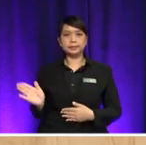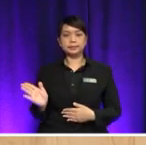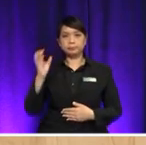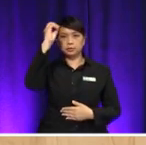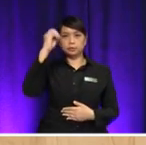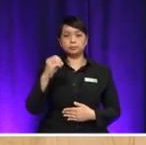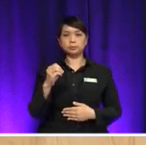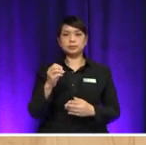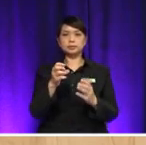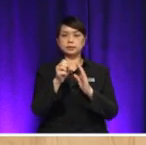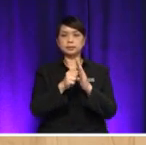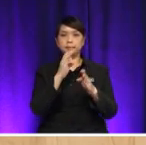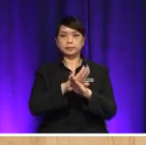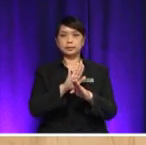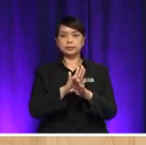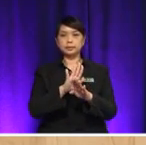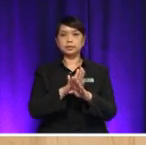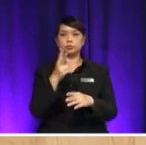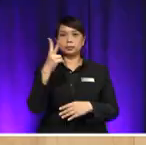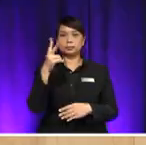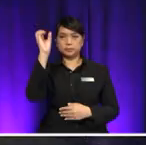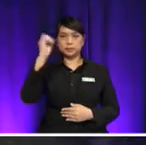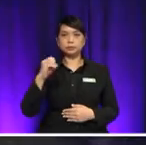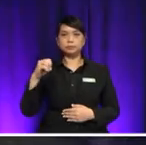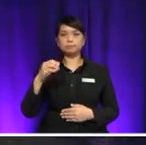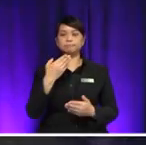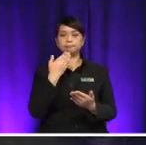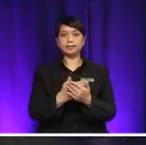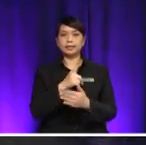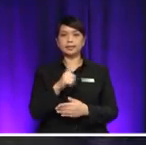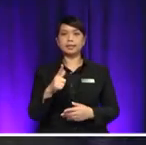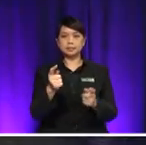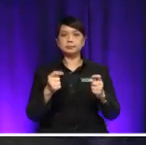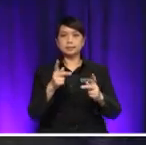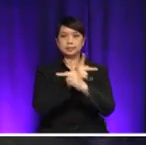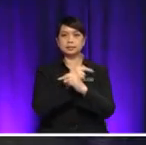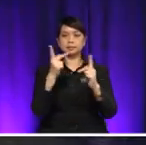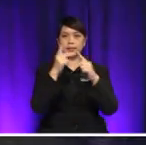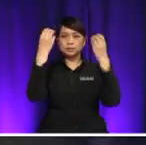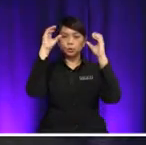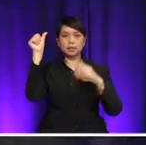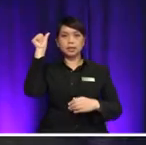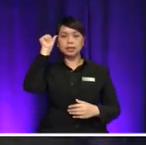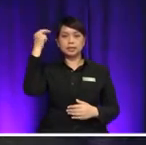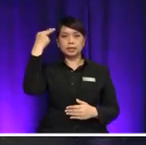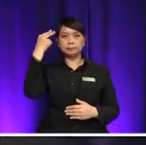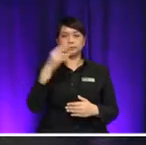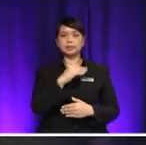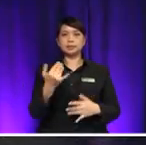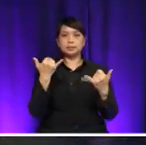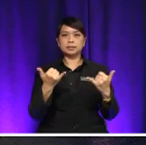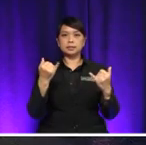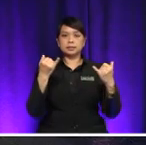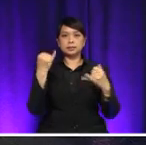sebanyak 12.200 oke baiklah terima kasih banyak dan sekarang